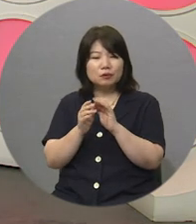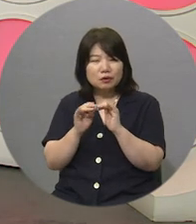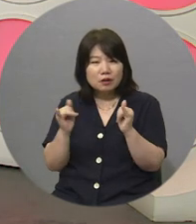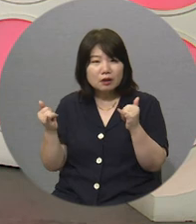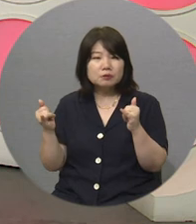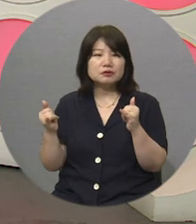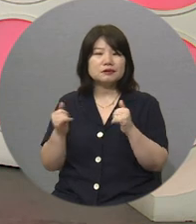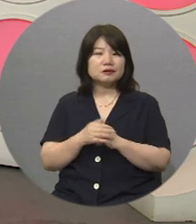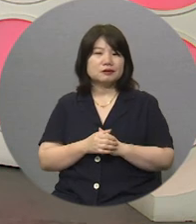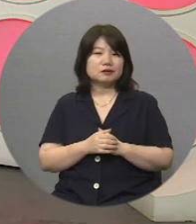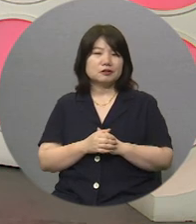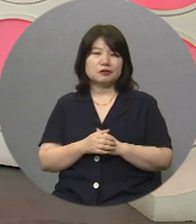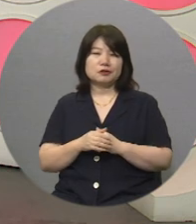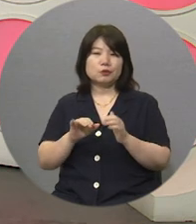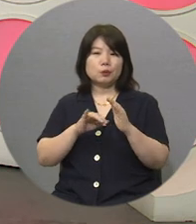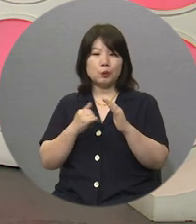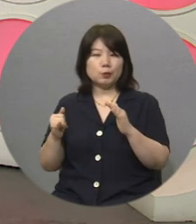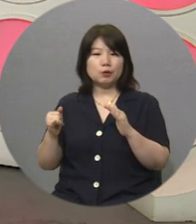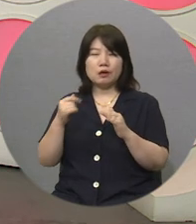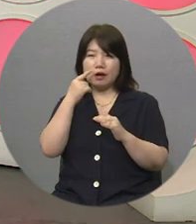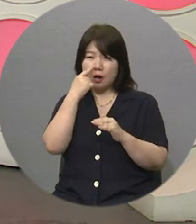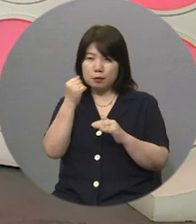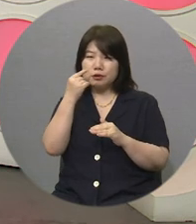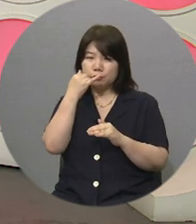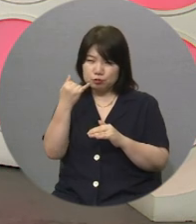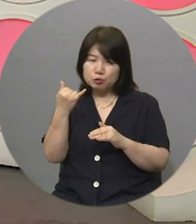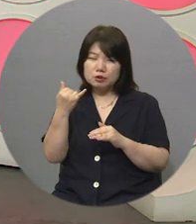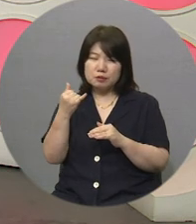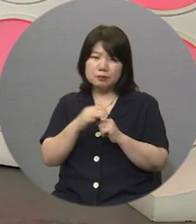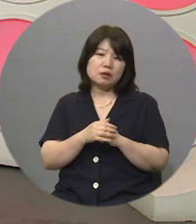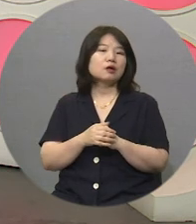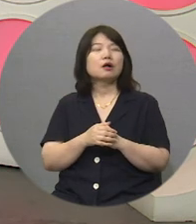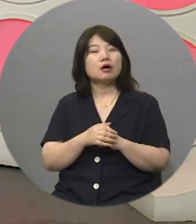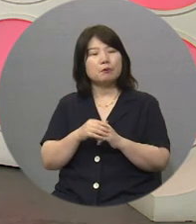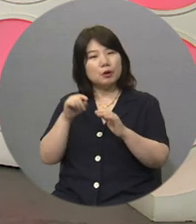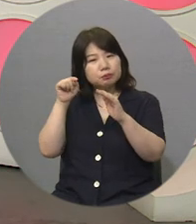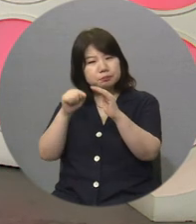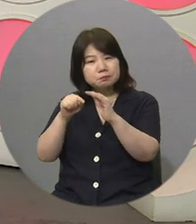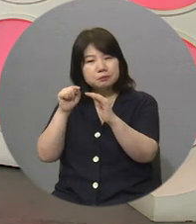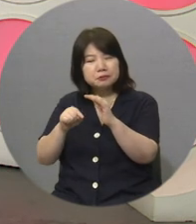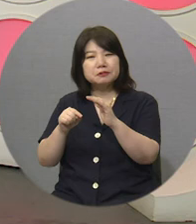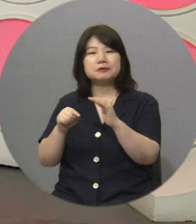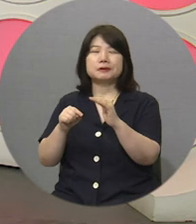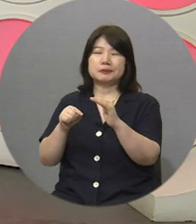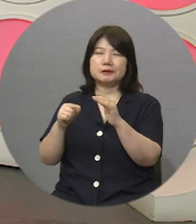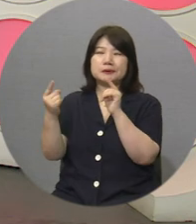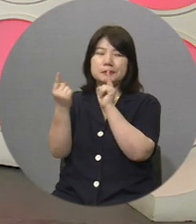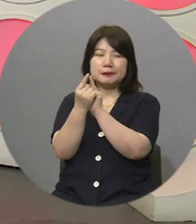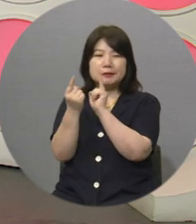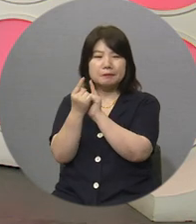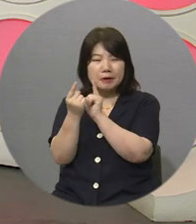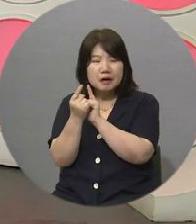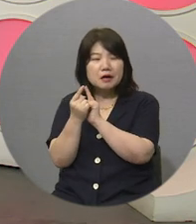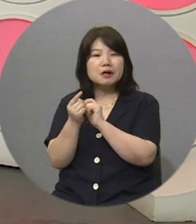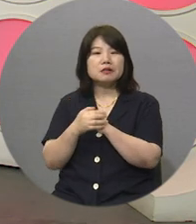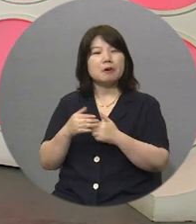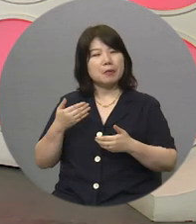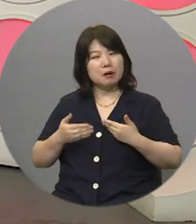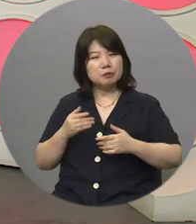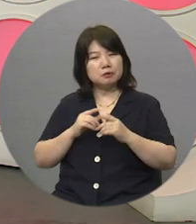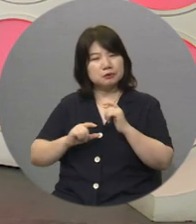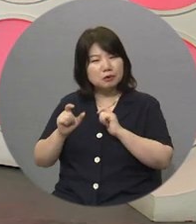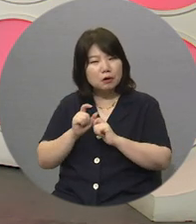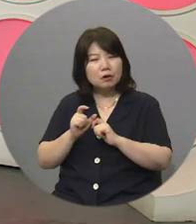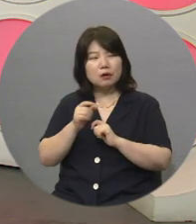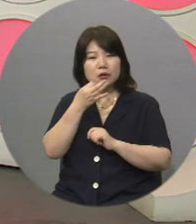어려우신 분들이나 또 집안에 네. 어머니, 아버님, 부모님들 네. 한번 또 찾아뵙고 인사드리고 어려울수록, 그렇죠. 네, 어려울수록. 그럴 때 더 좋잖아요.